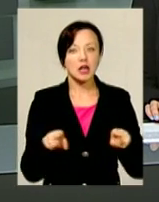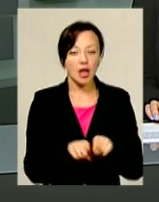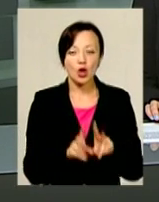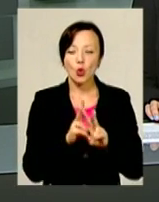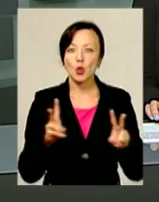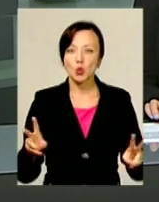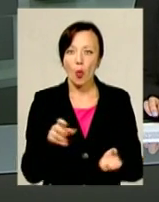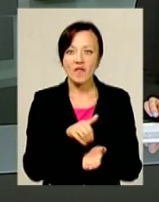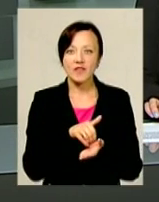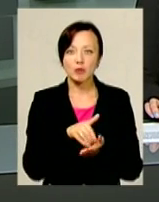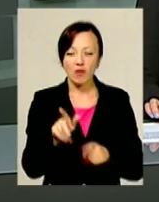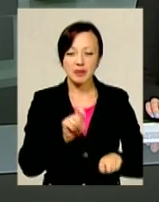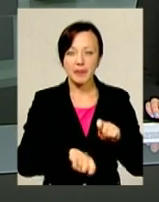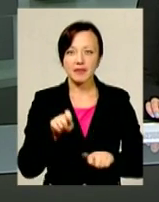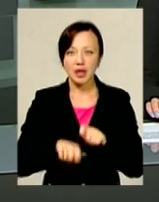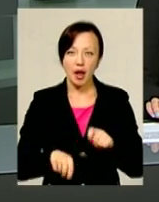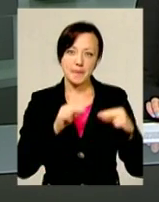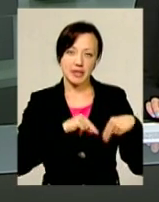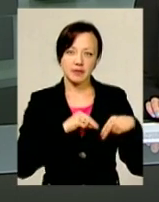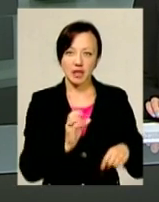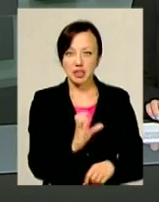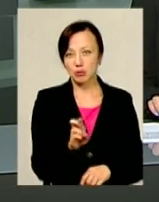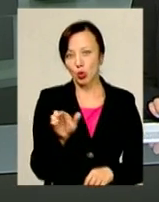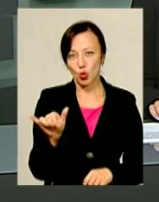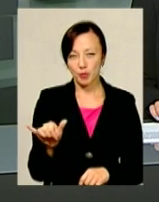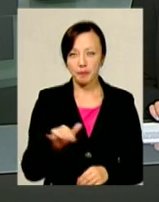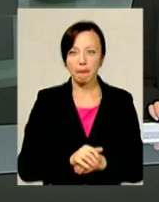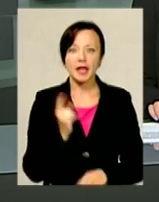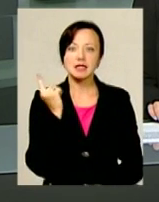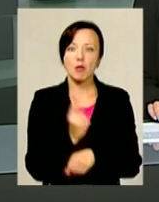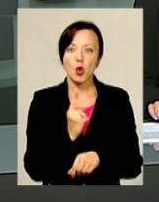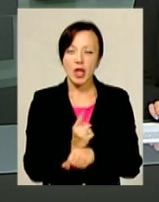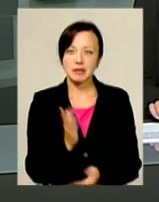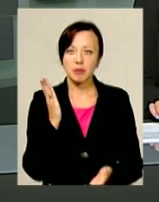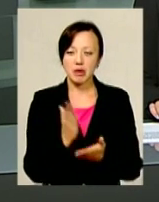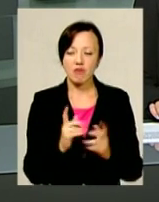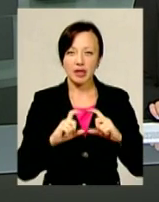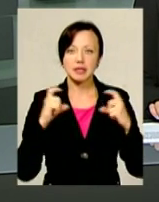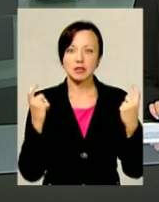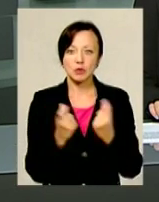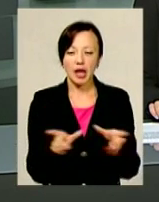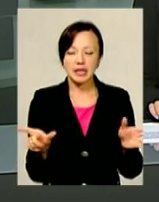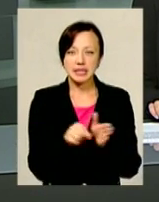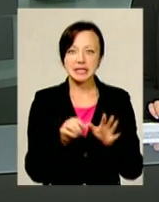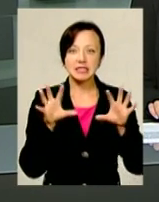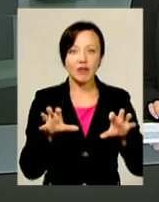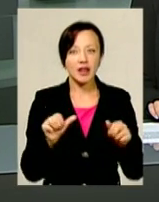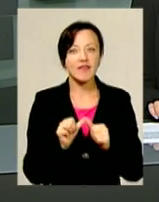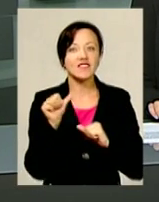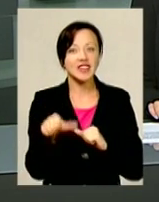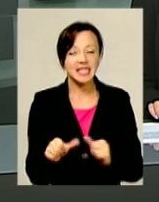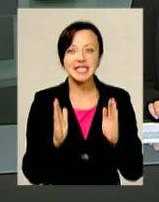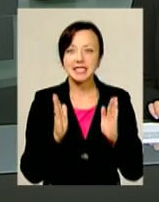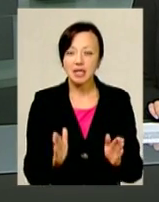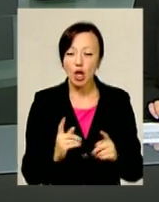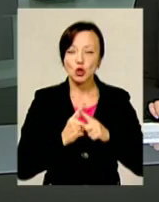хто відмовиться від перевірки працівниками Служби безпеки. Забороняється перебувати на стадіоні із тваринами, виняток становлять